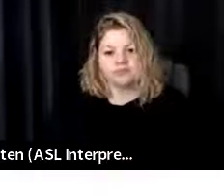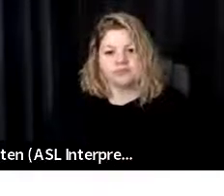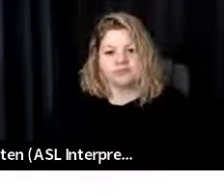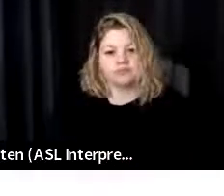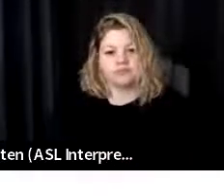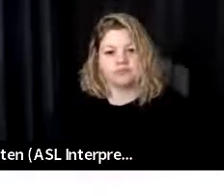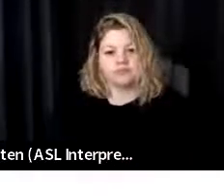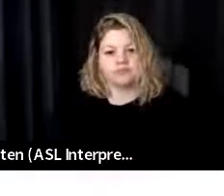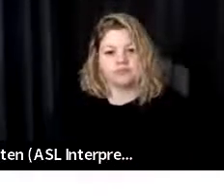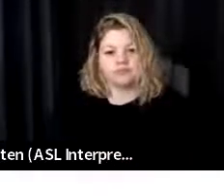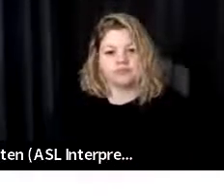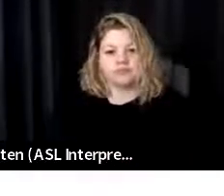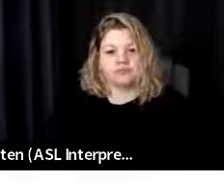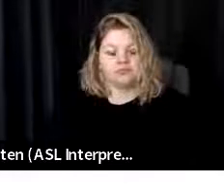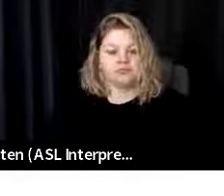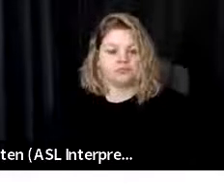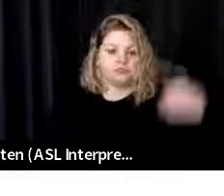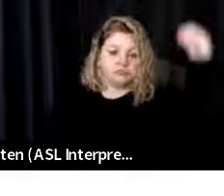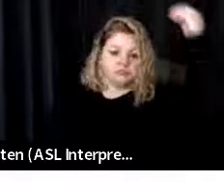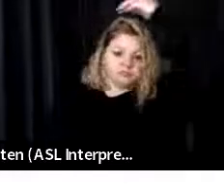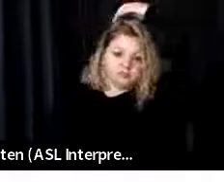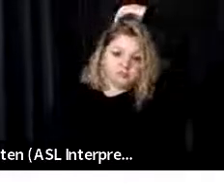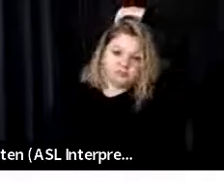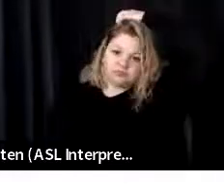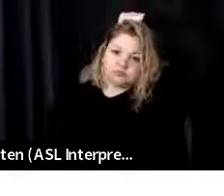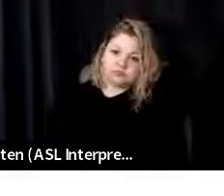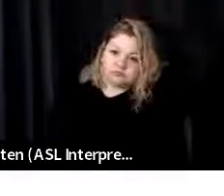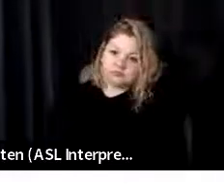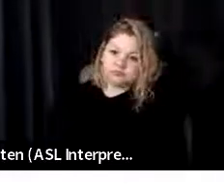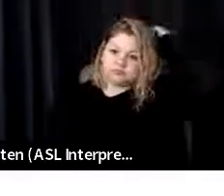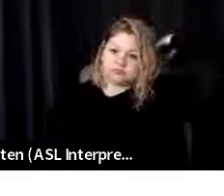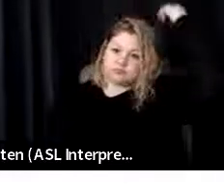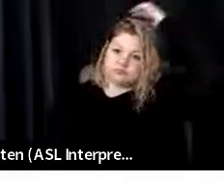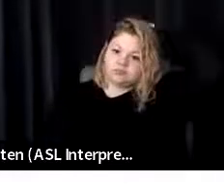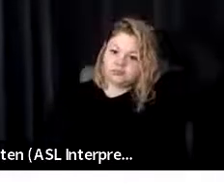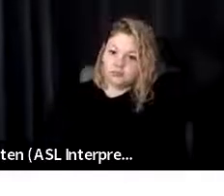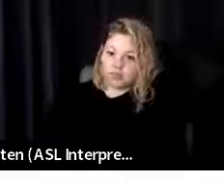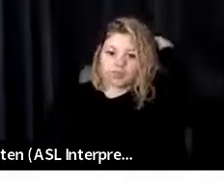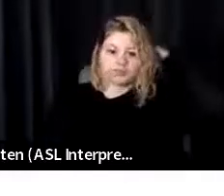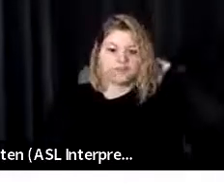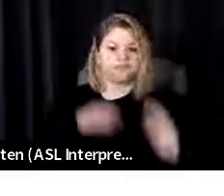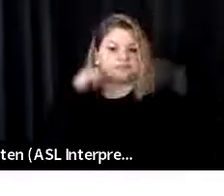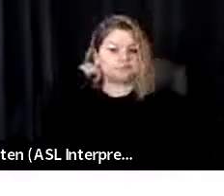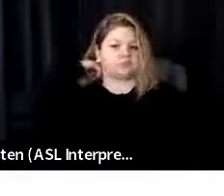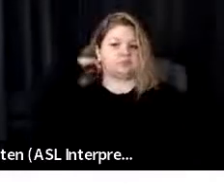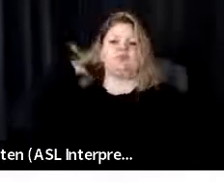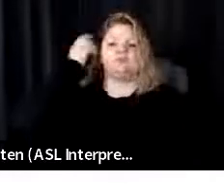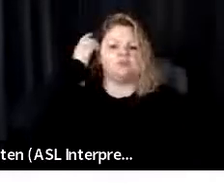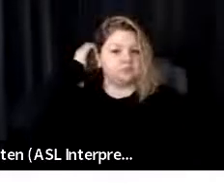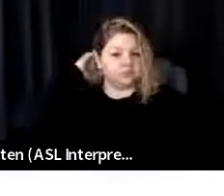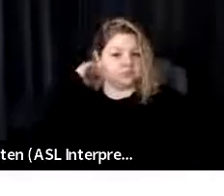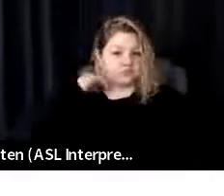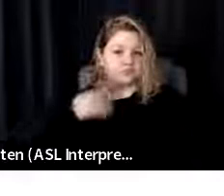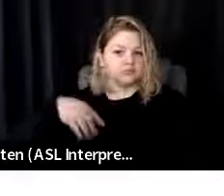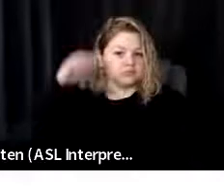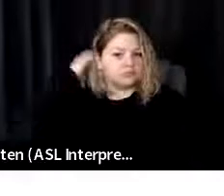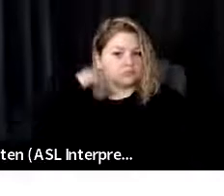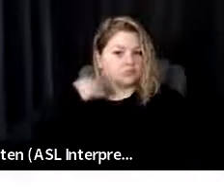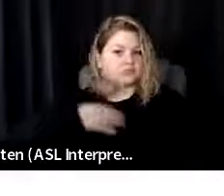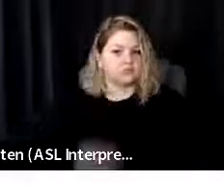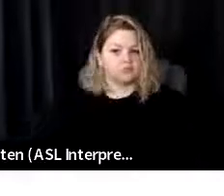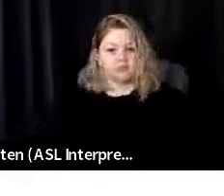的普通话的功能。一会儿见。到了频道，欢迎您跟我们打个招呼。祝您今天会议愉快。Thank you.